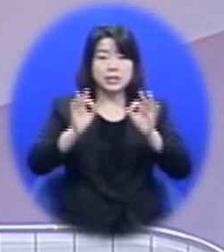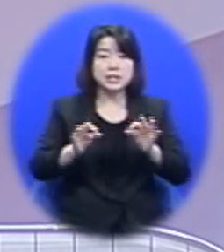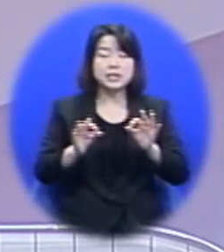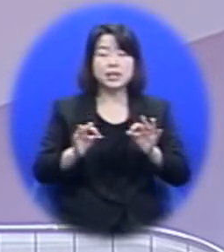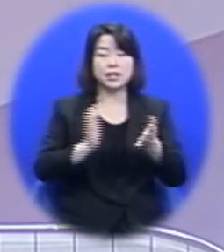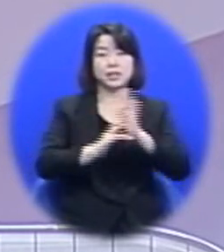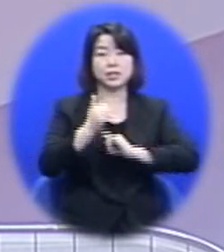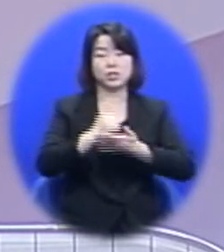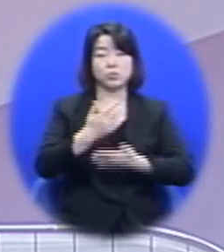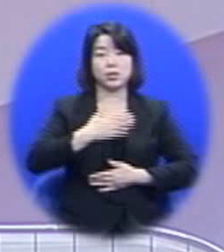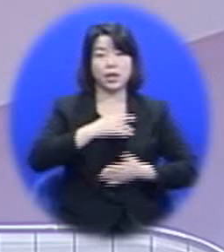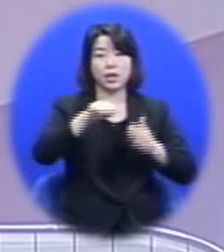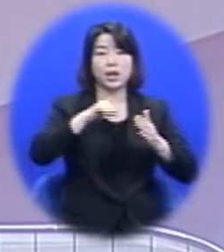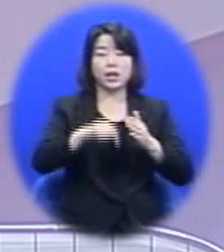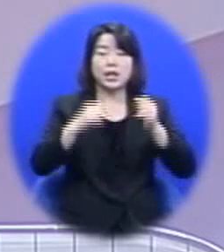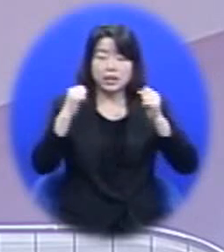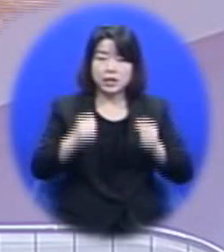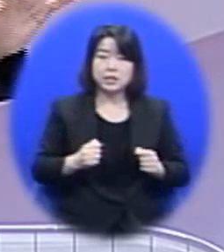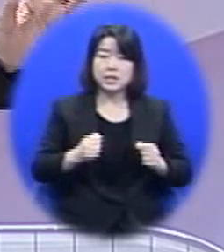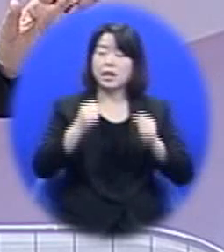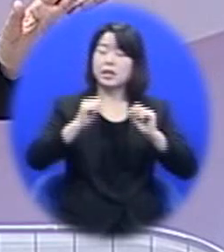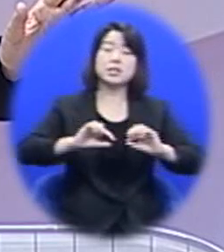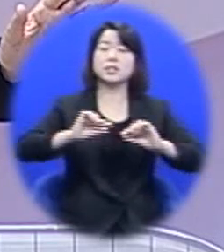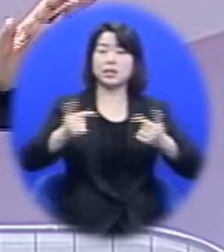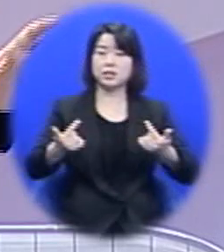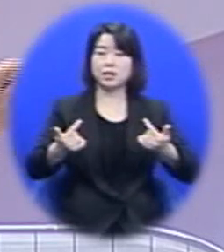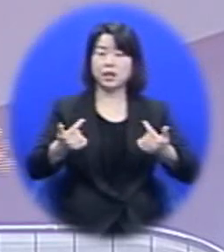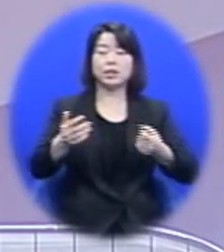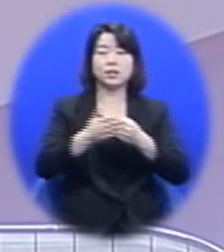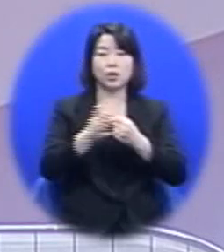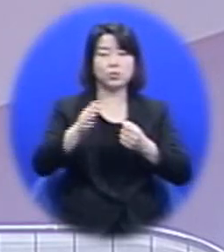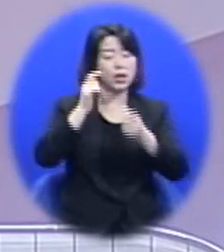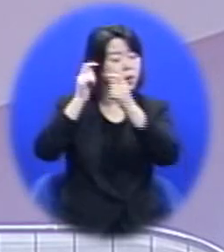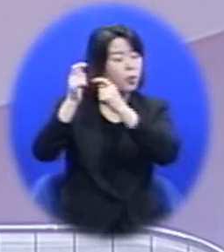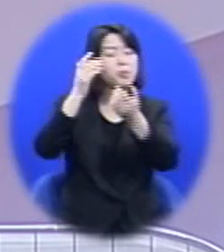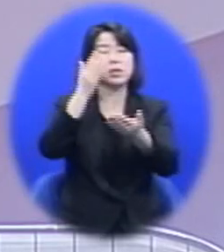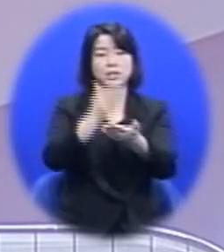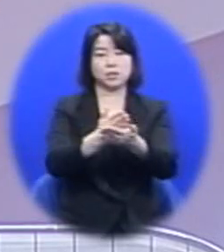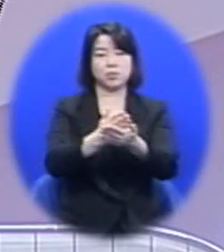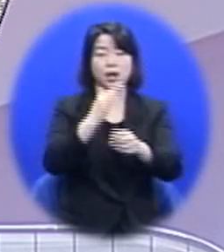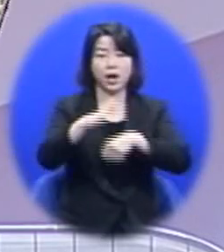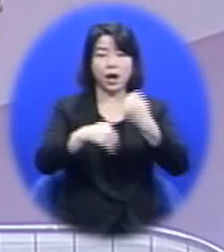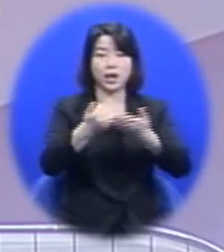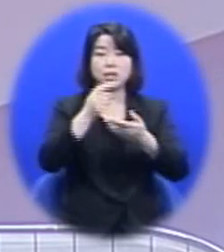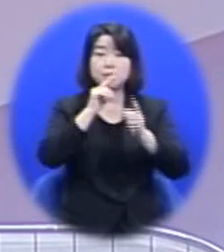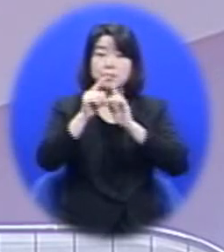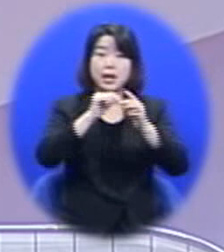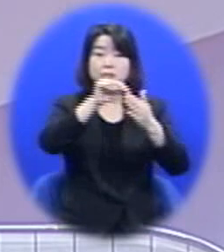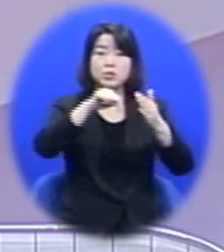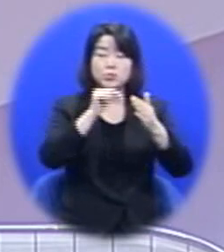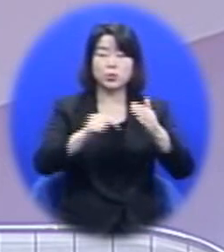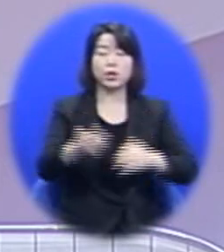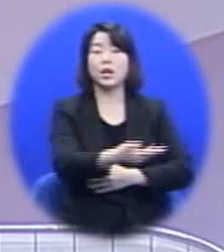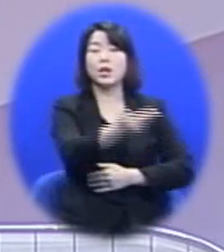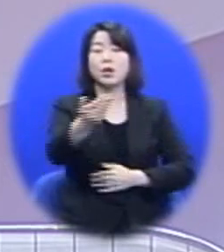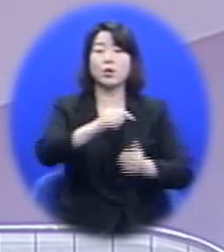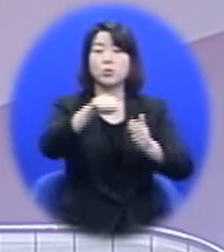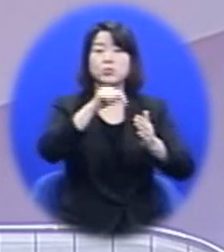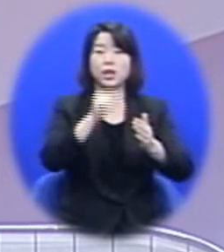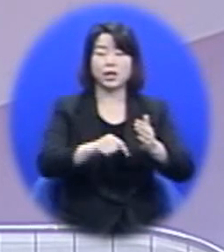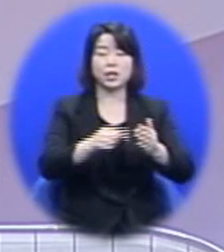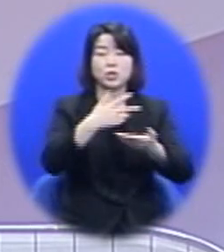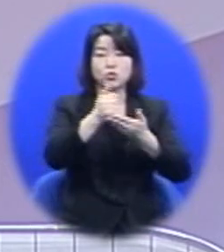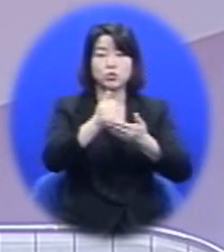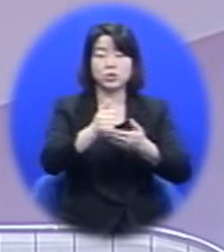예수님이 내 안에 계시냐 안 계시냐 하는 것 때문에 더 이상 고민하지 마세요. 하나님의 말씀 속에 여러분 안에 주님이 계신 증거가